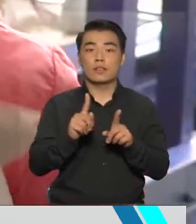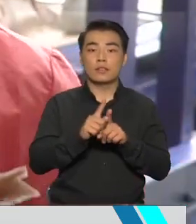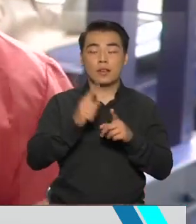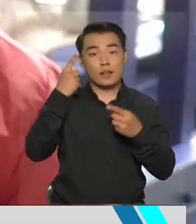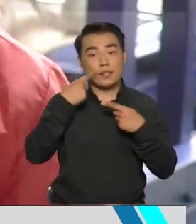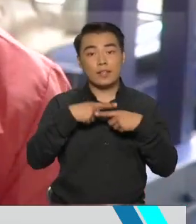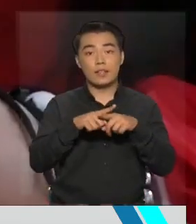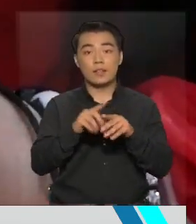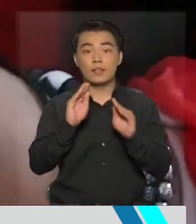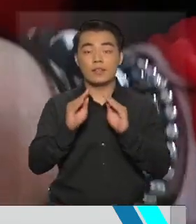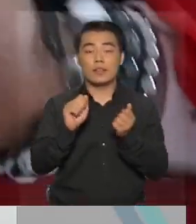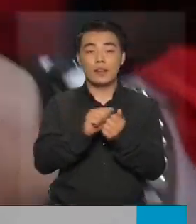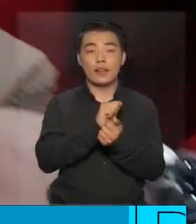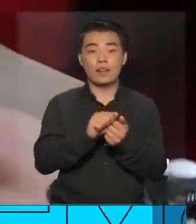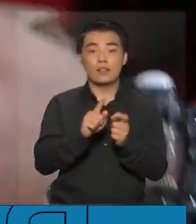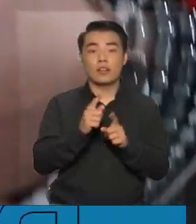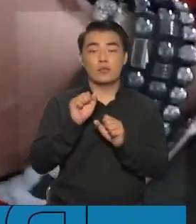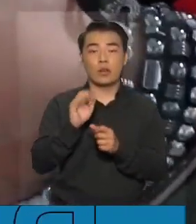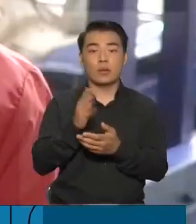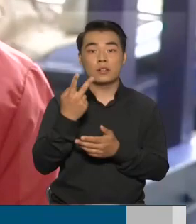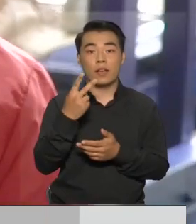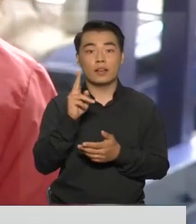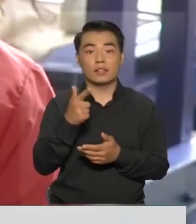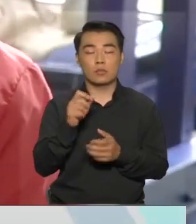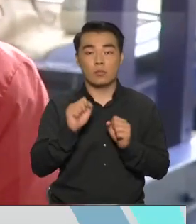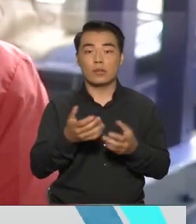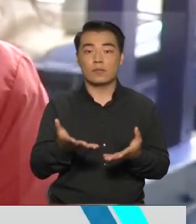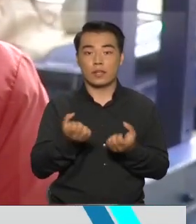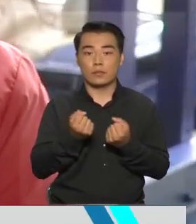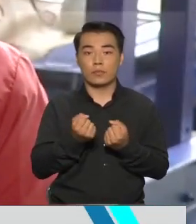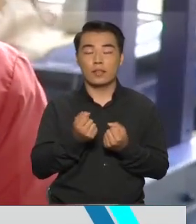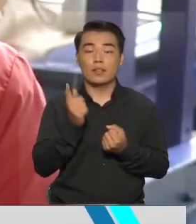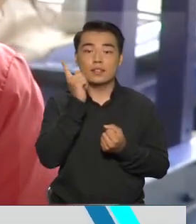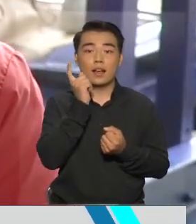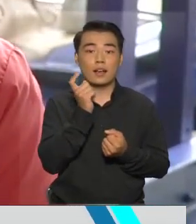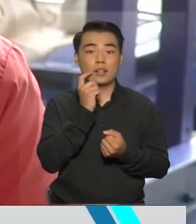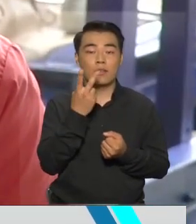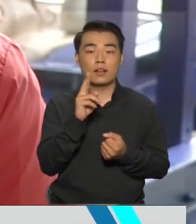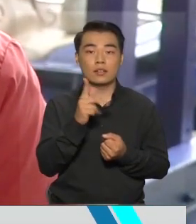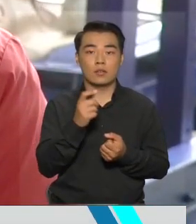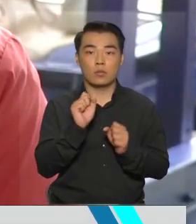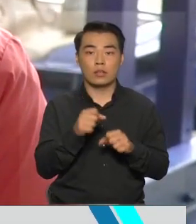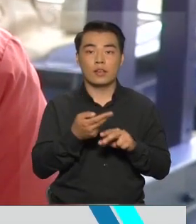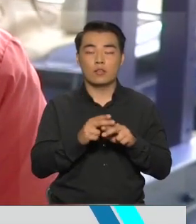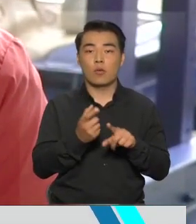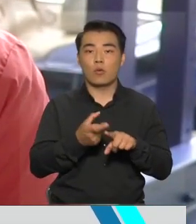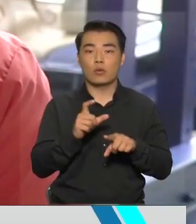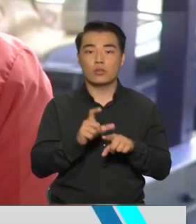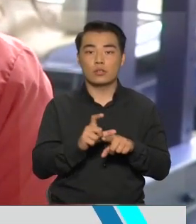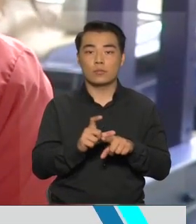грамм, и он у нас выдерживает яблок 2 килограмма, сахара 2 килограмма. Дно очень у